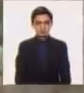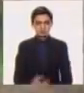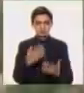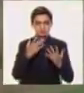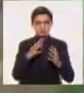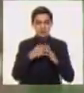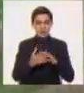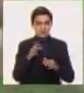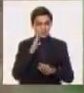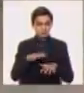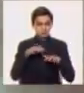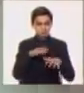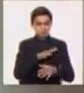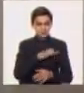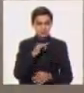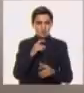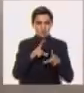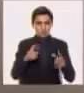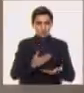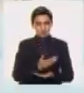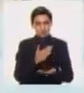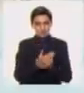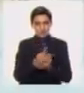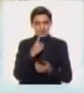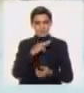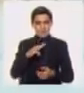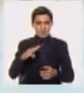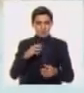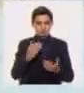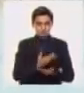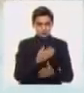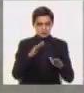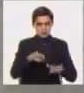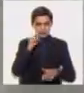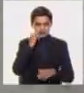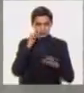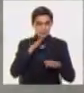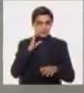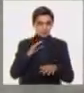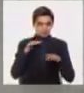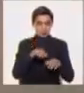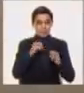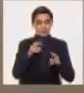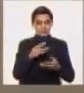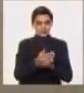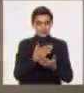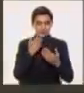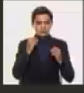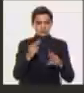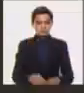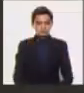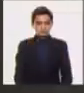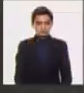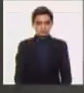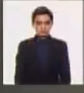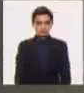Қанша ауылды су шайды, адамдар аман ба? 1 миллион тұрғыны бар Шымкентке тасқын қаупі бар ма? Ашуымды бас